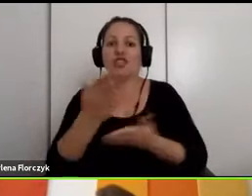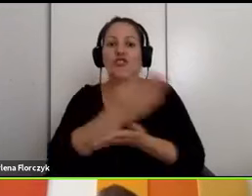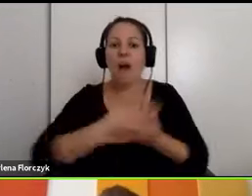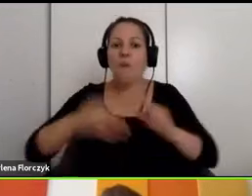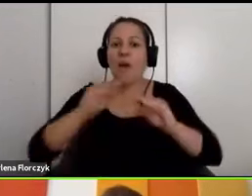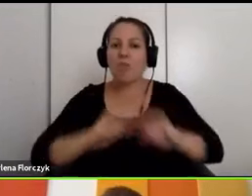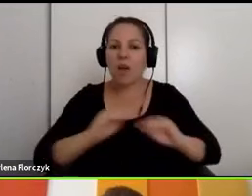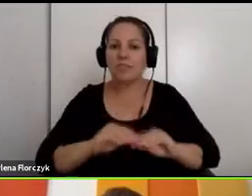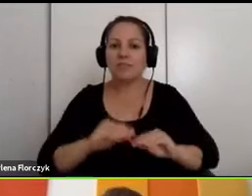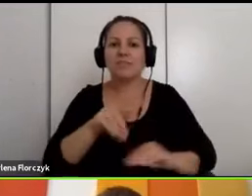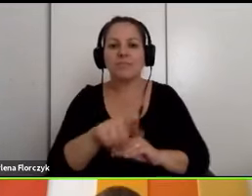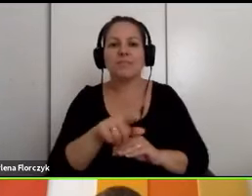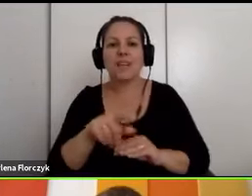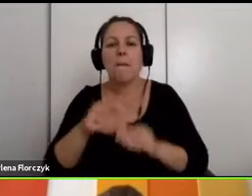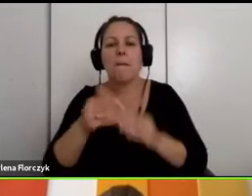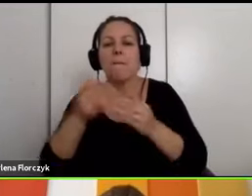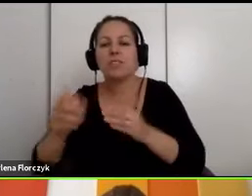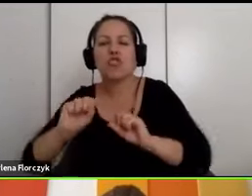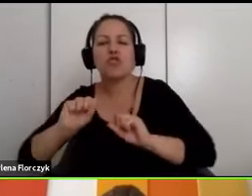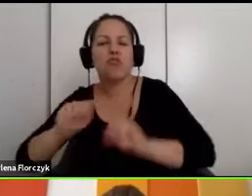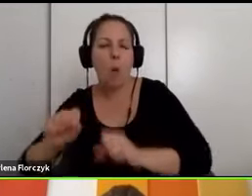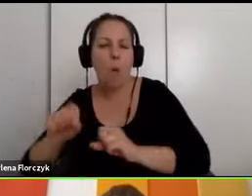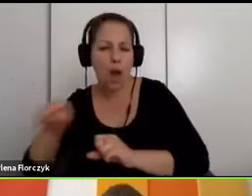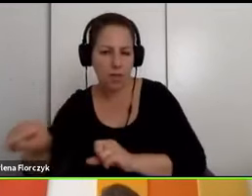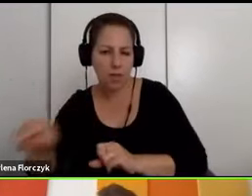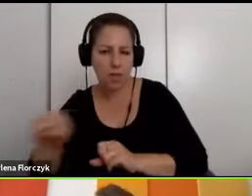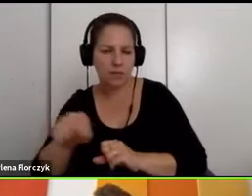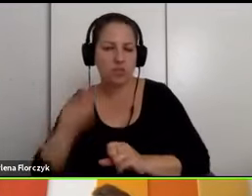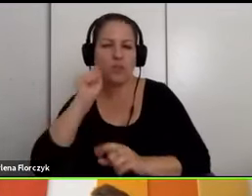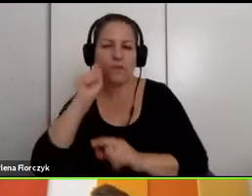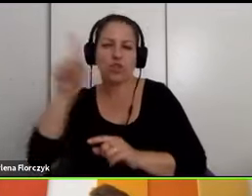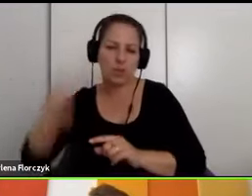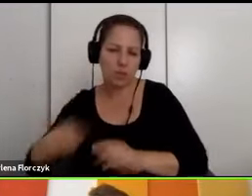zajmuje się poza wszystkimi działaniami, o których dziewczyny mówiłyście,